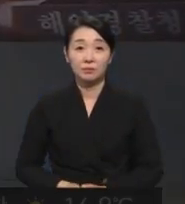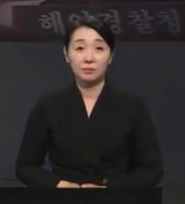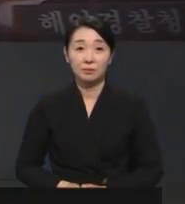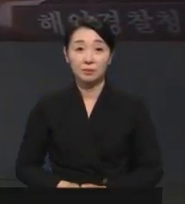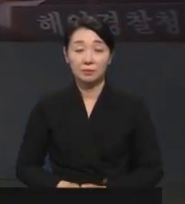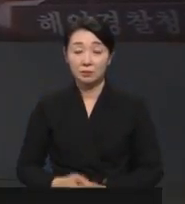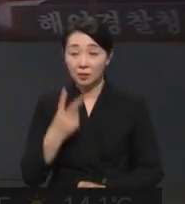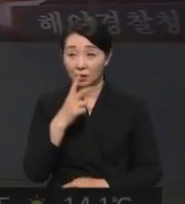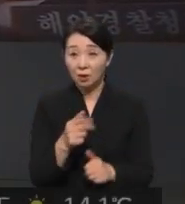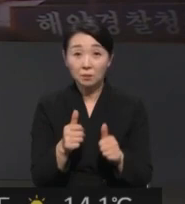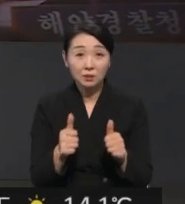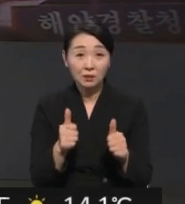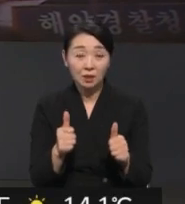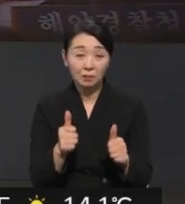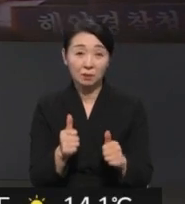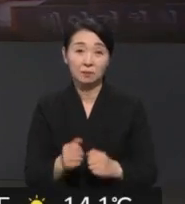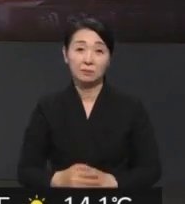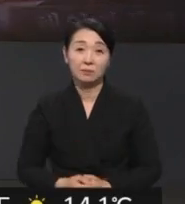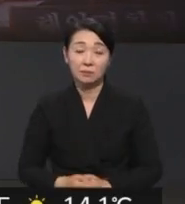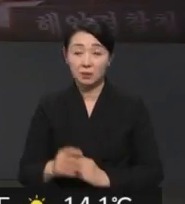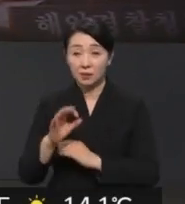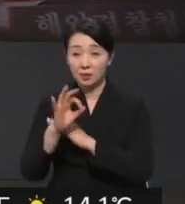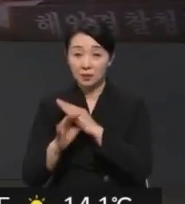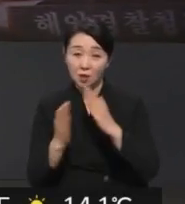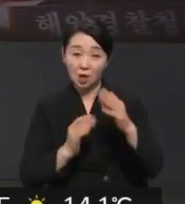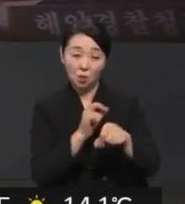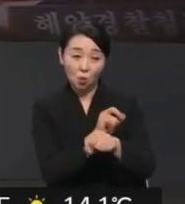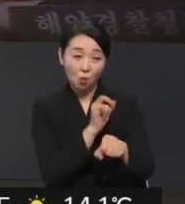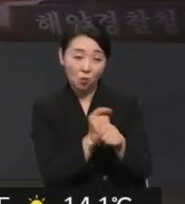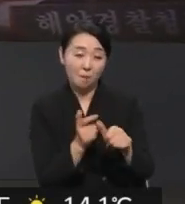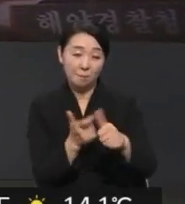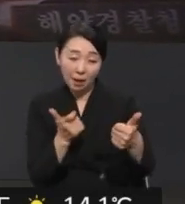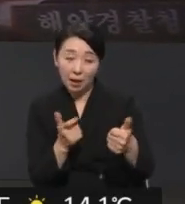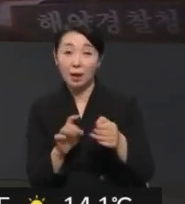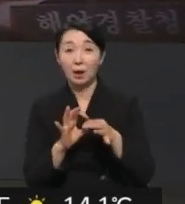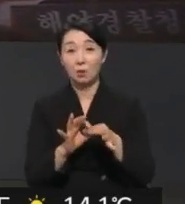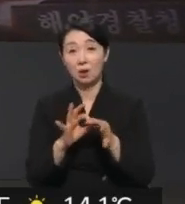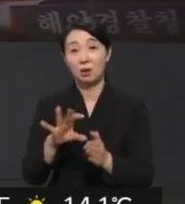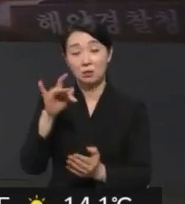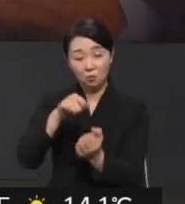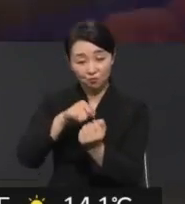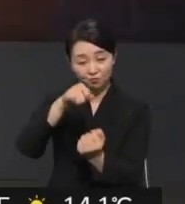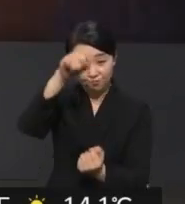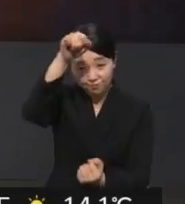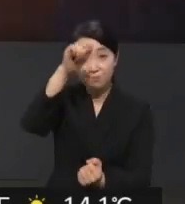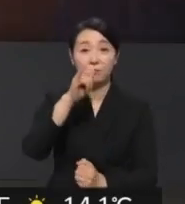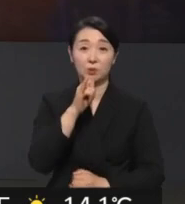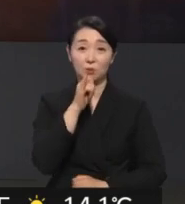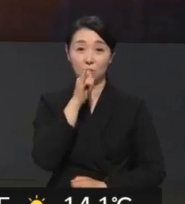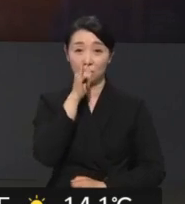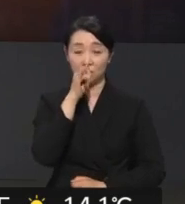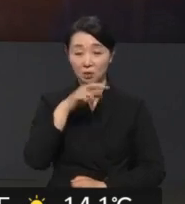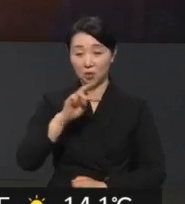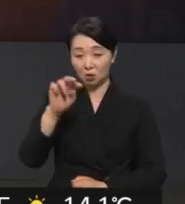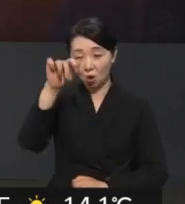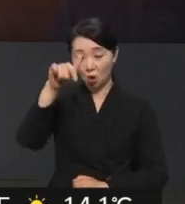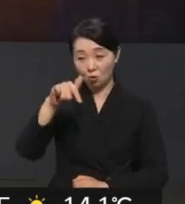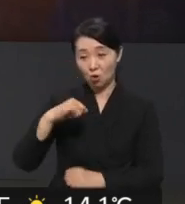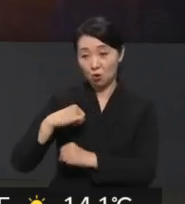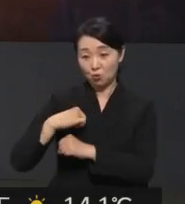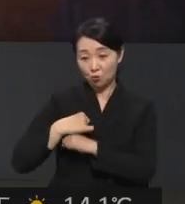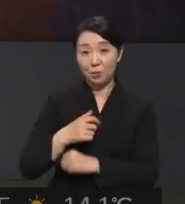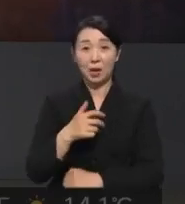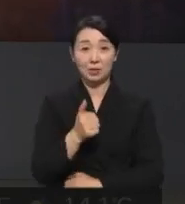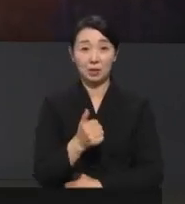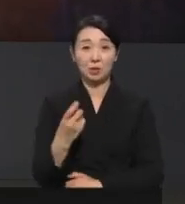네, 검찰은 앞서 서해 공무원 피격 사건과 관련해 첫 구속영장 청구도 감행했습니다. 서욱 전 국방장관과